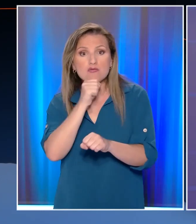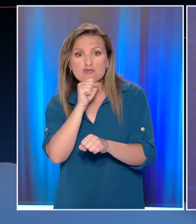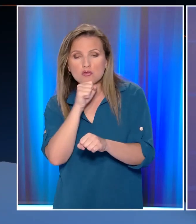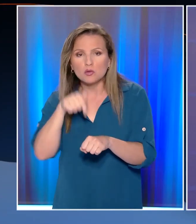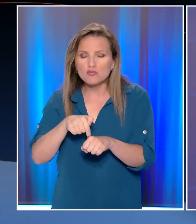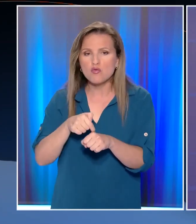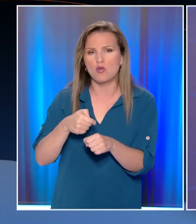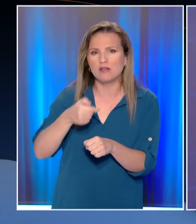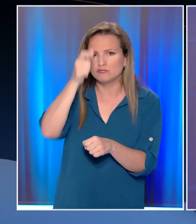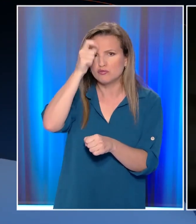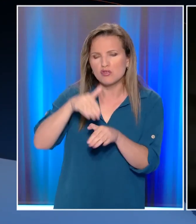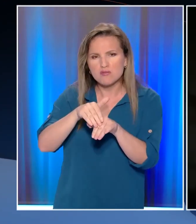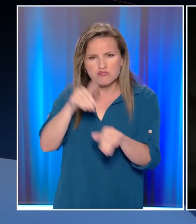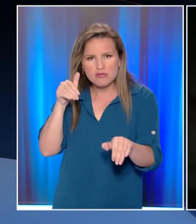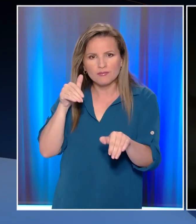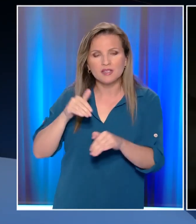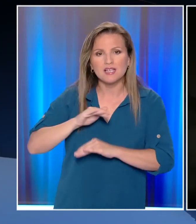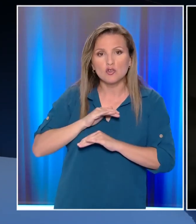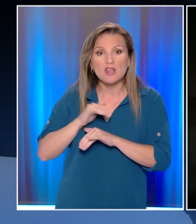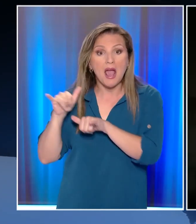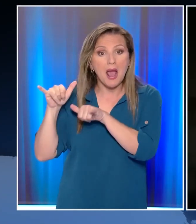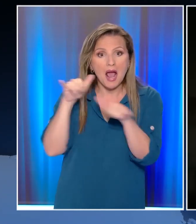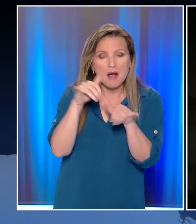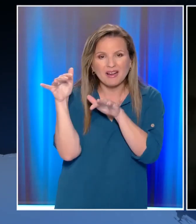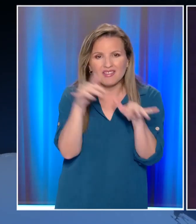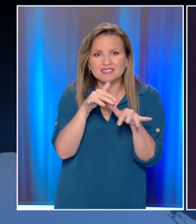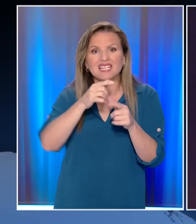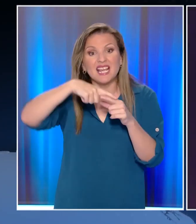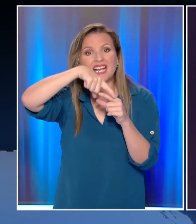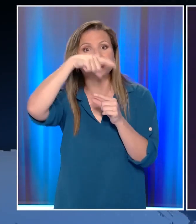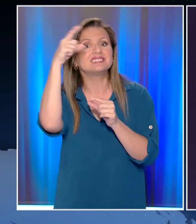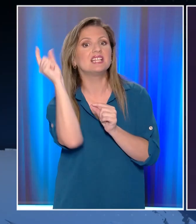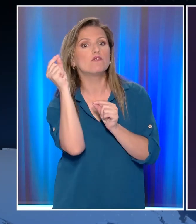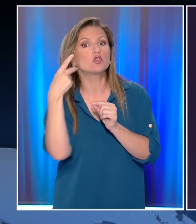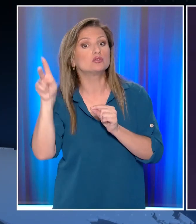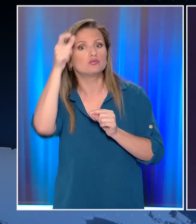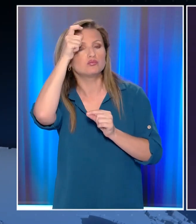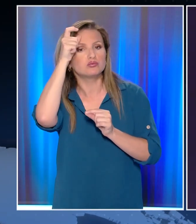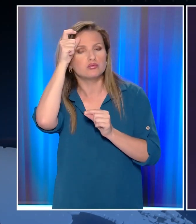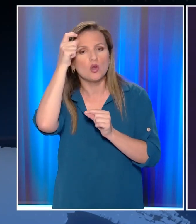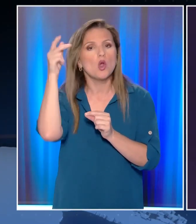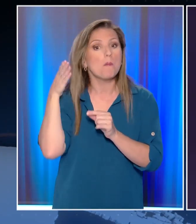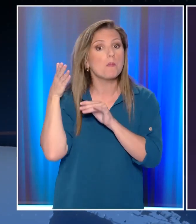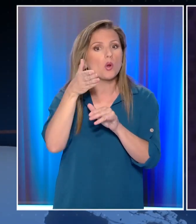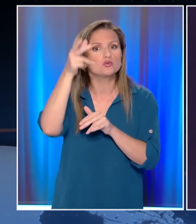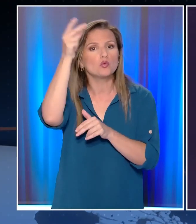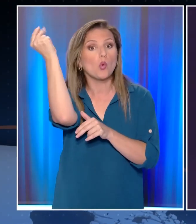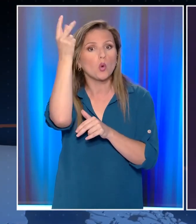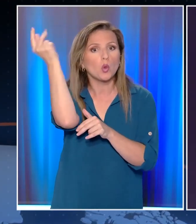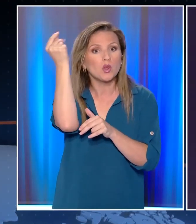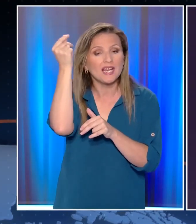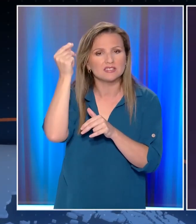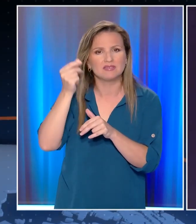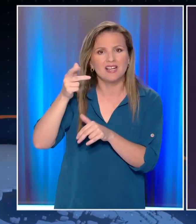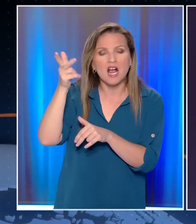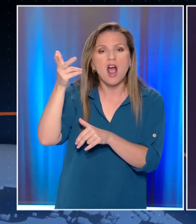στην Κωνσταντινούπολη. Η στρατιωτική επιχείρηση γάμψο ψήφος της Τουρκίας εναντίον κουρδικών στόχων, κυρίως στο Κομπάνι, το σύμβολο της αντίθεσης